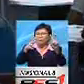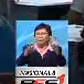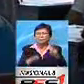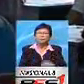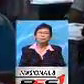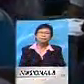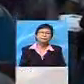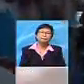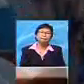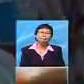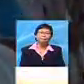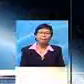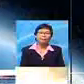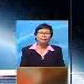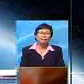2015.